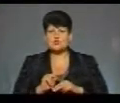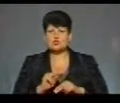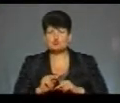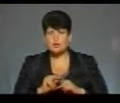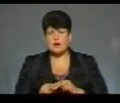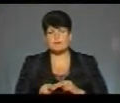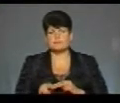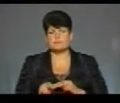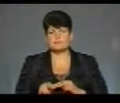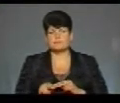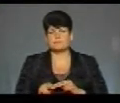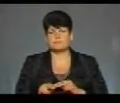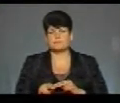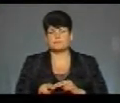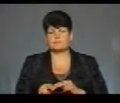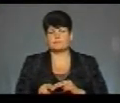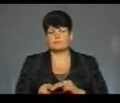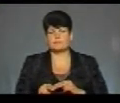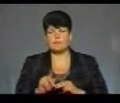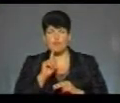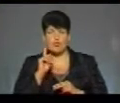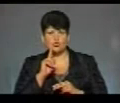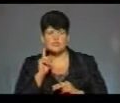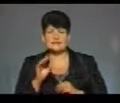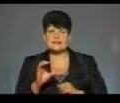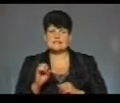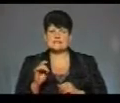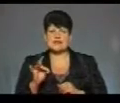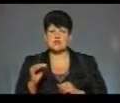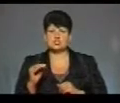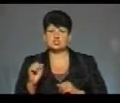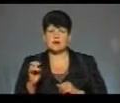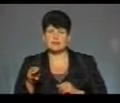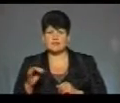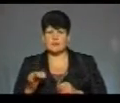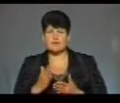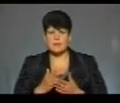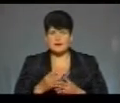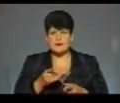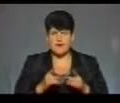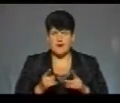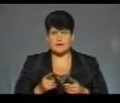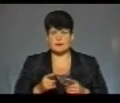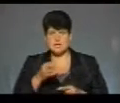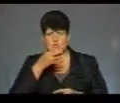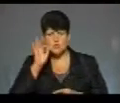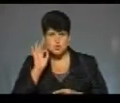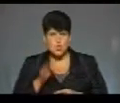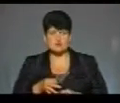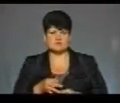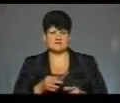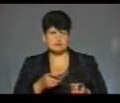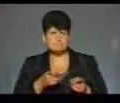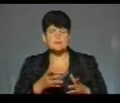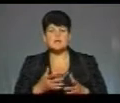нам заняття, це молоді сержанти, які мають реальний бойовий досвід, і це було такий свого